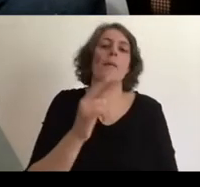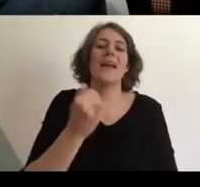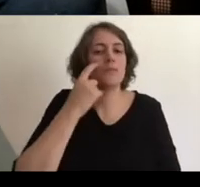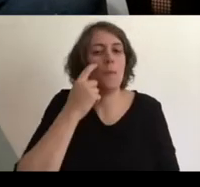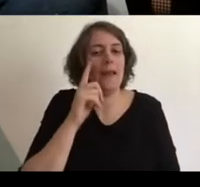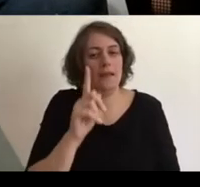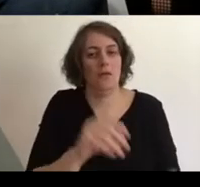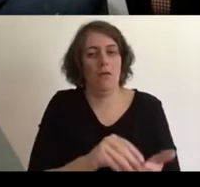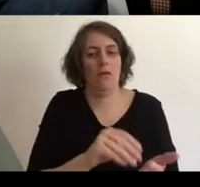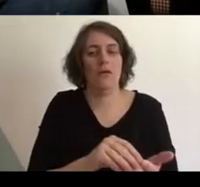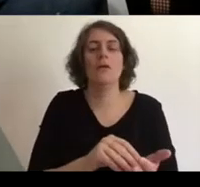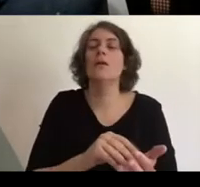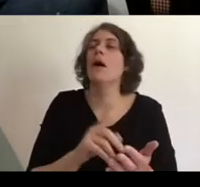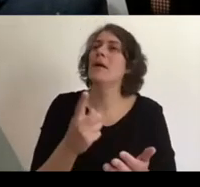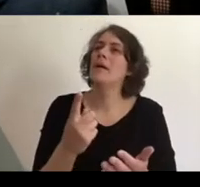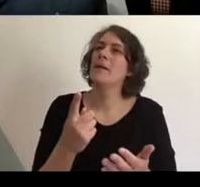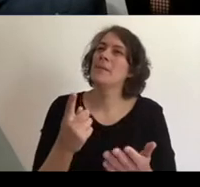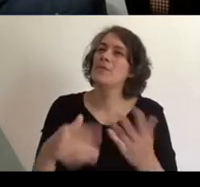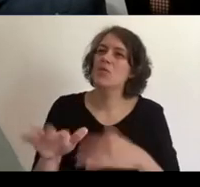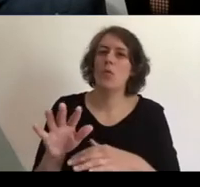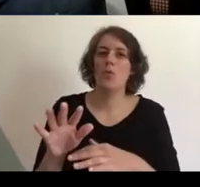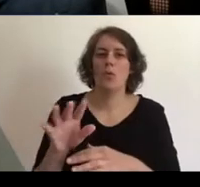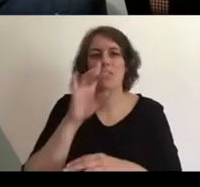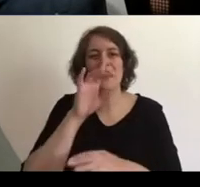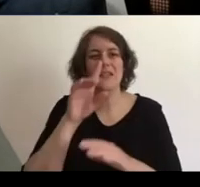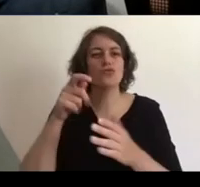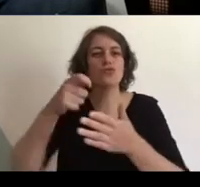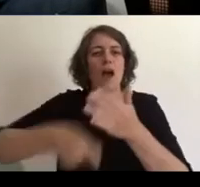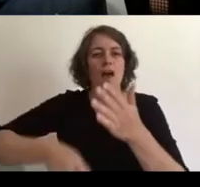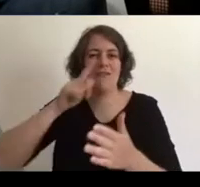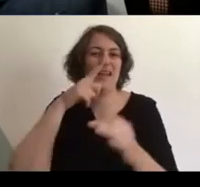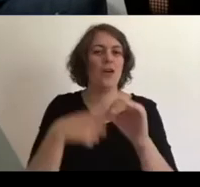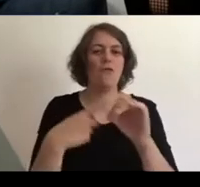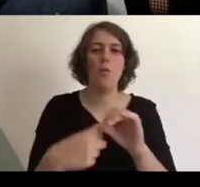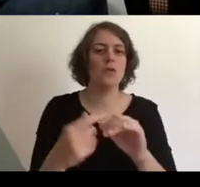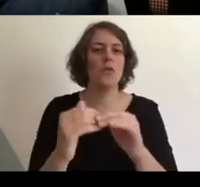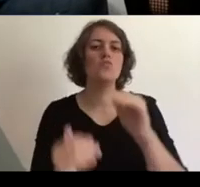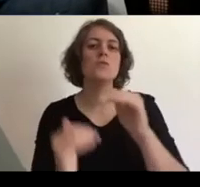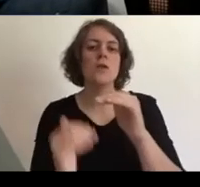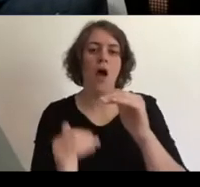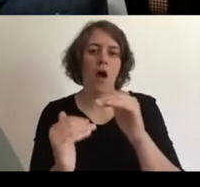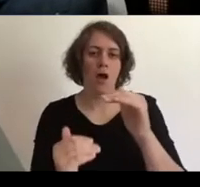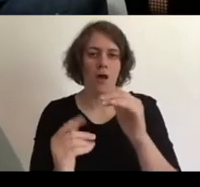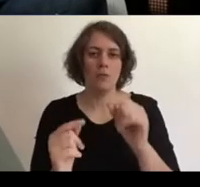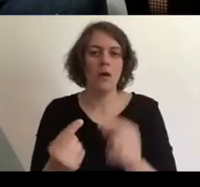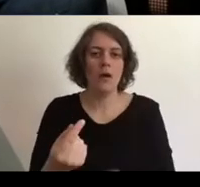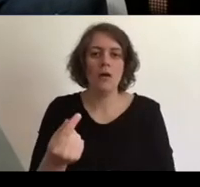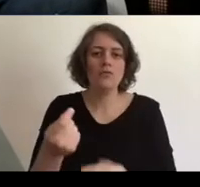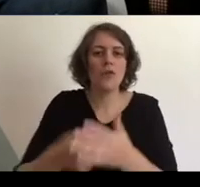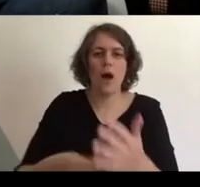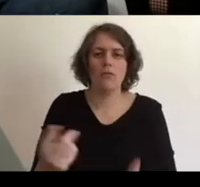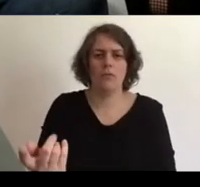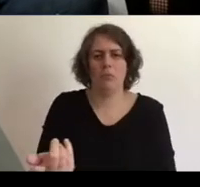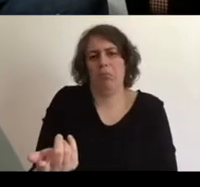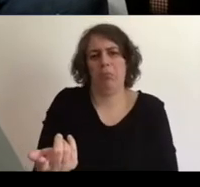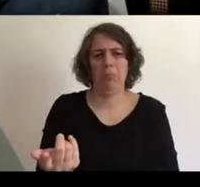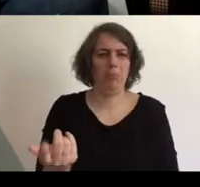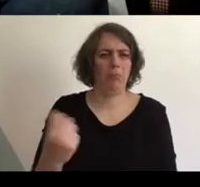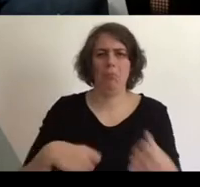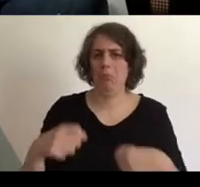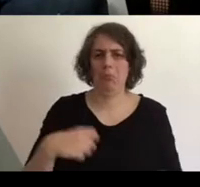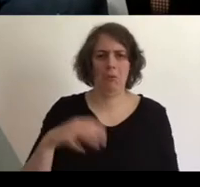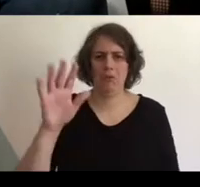auch die Sanktionen, dass wenn die Quote nicht erfüllt ist, die sind so gering, dass die Betriebe sich dann doch eher